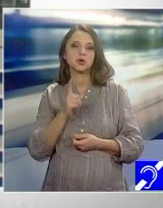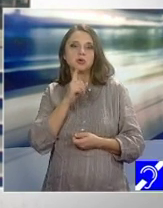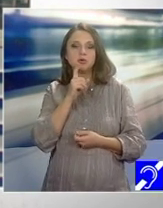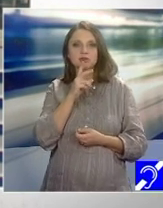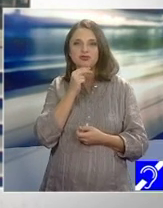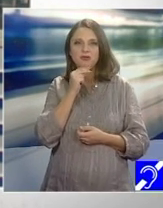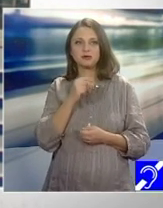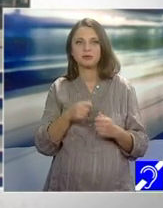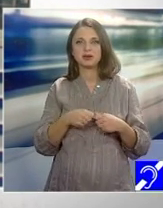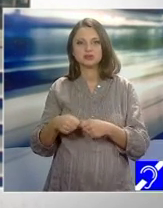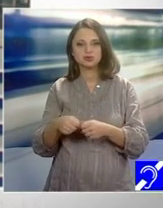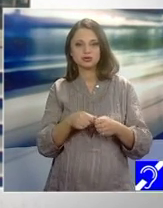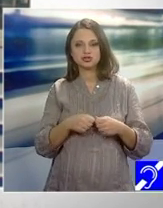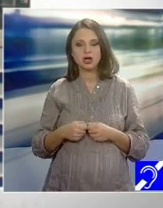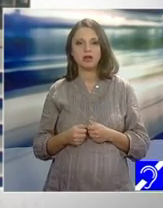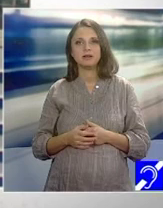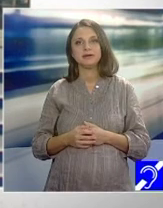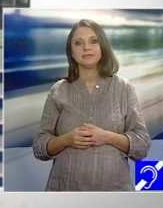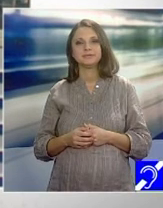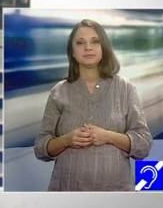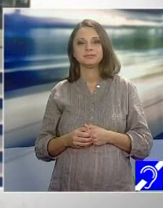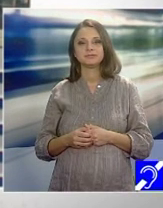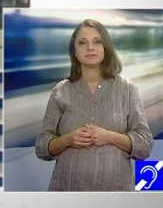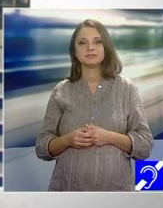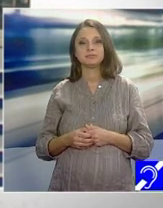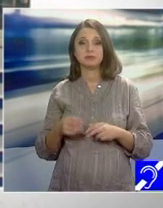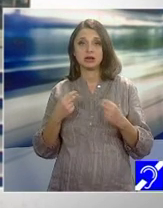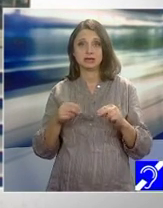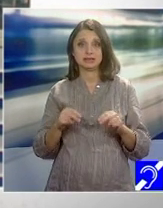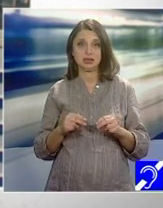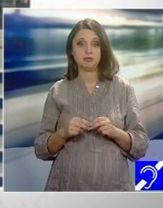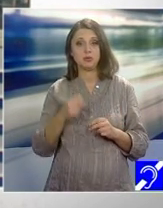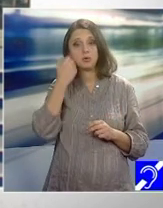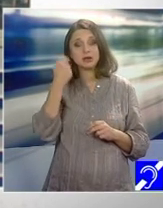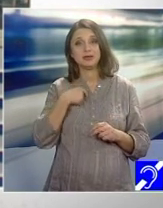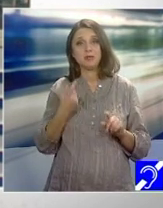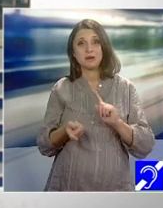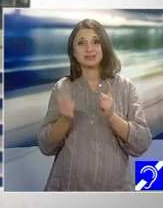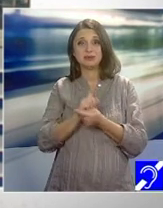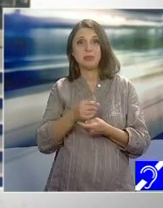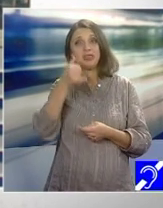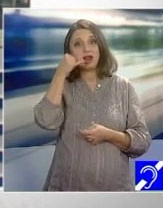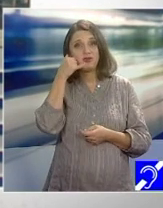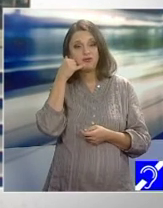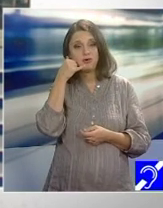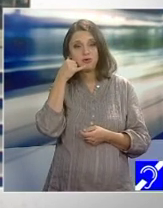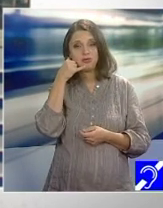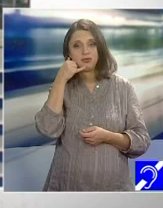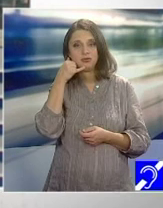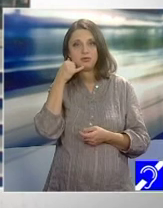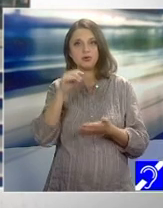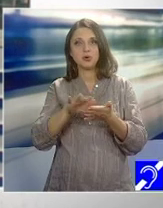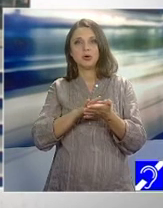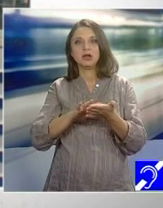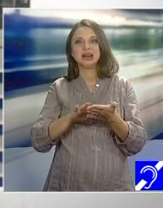social, o reținere ce am avut-o, dar de exemplu când mi-a schimbat telefonul cu unul cu